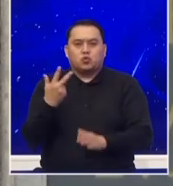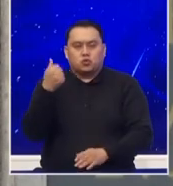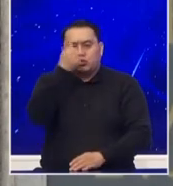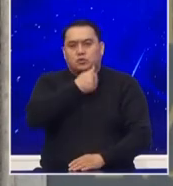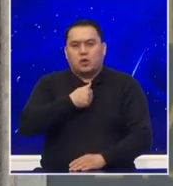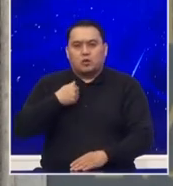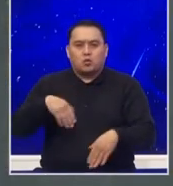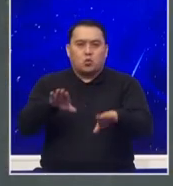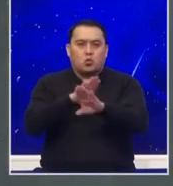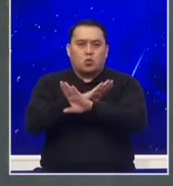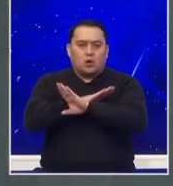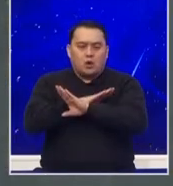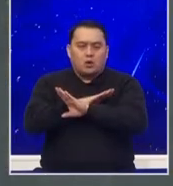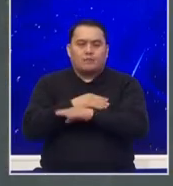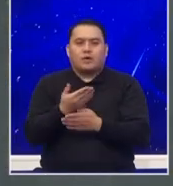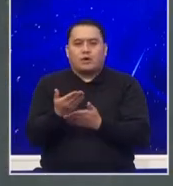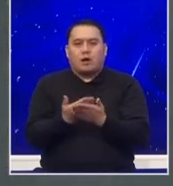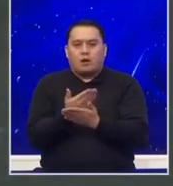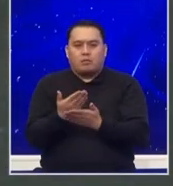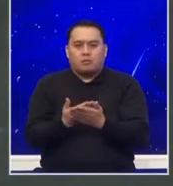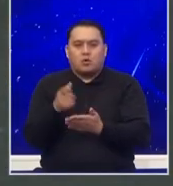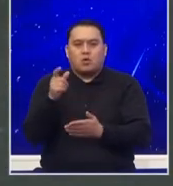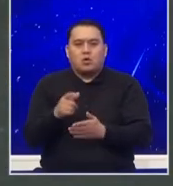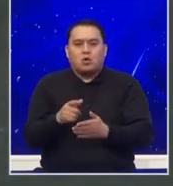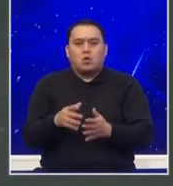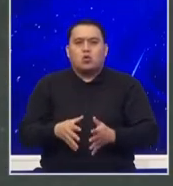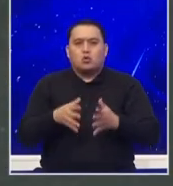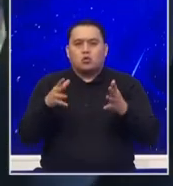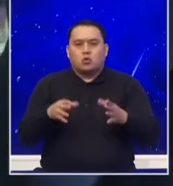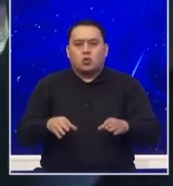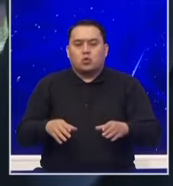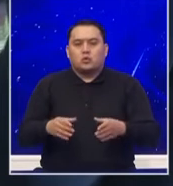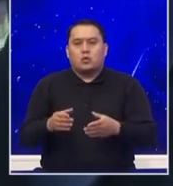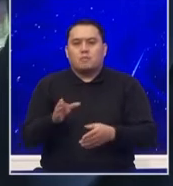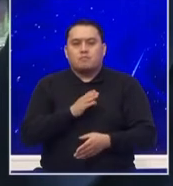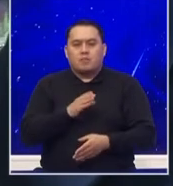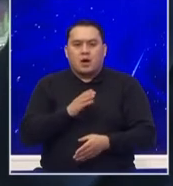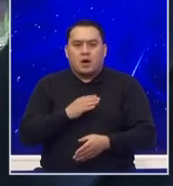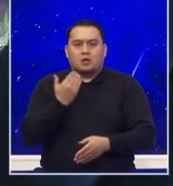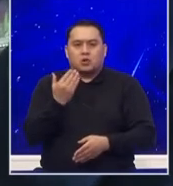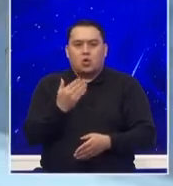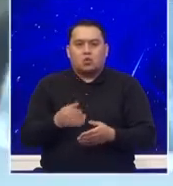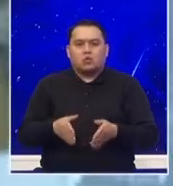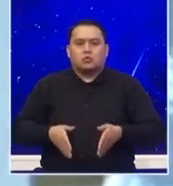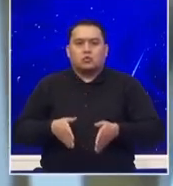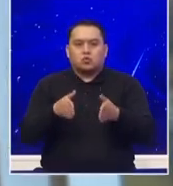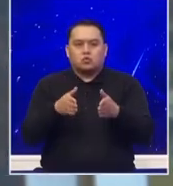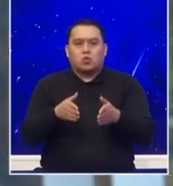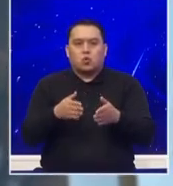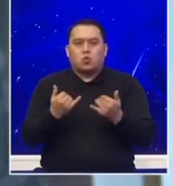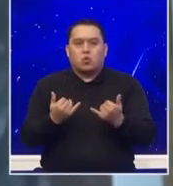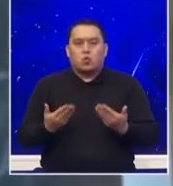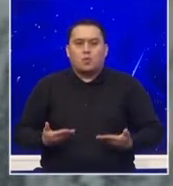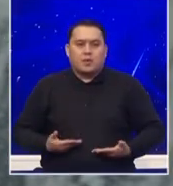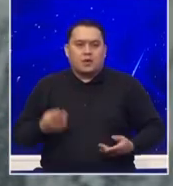жарық дүниемен қош айтқан әйгілі қылғалам шеберінің артында ұлан ғайыр мұрасы қалды. Оның ізін басып, жолын жалғаймын дейтіндер